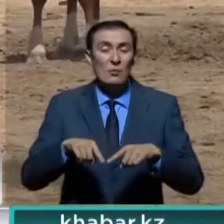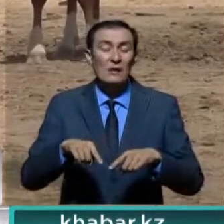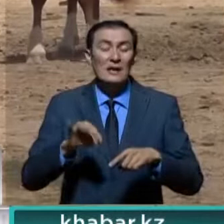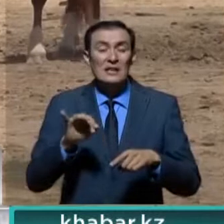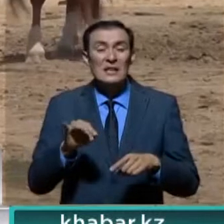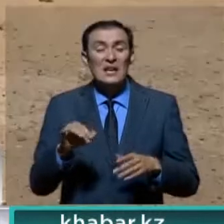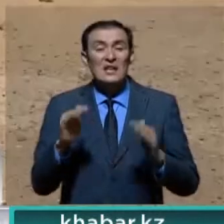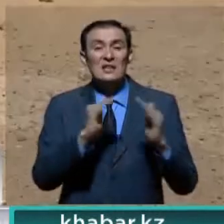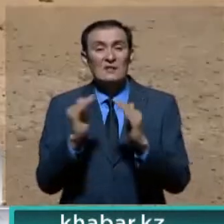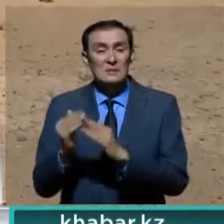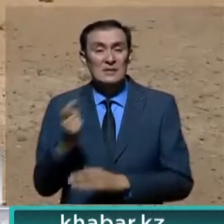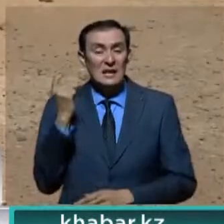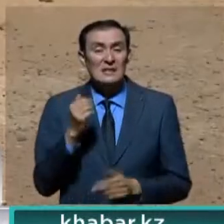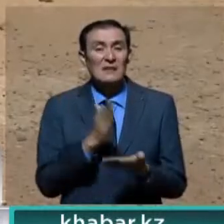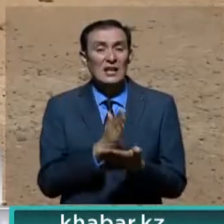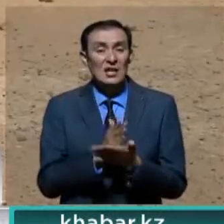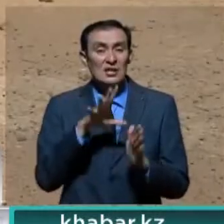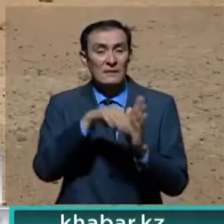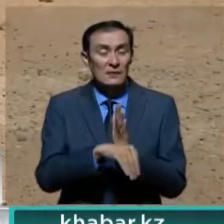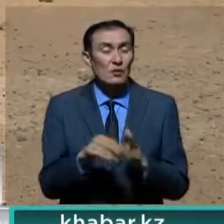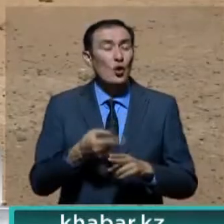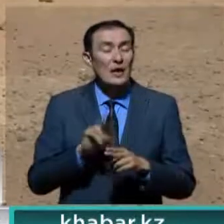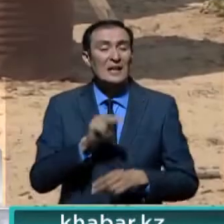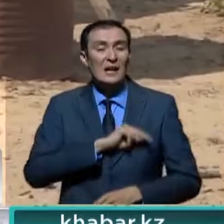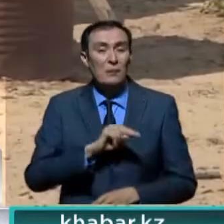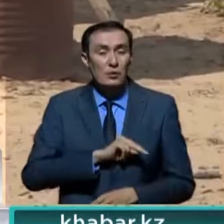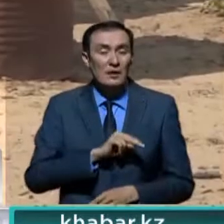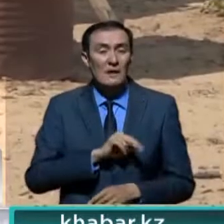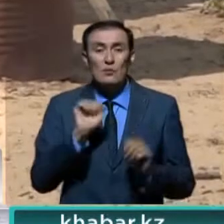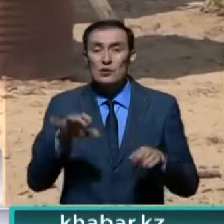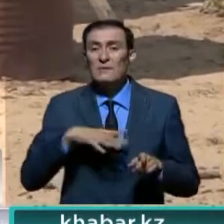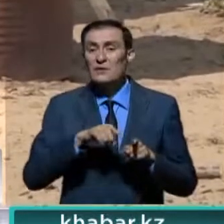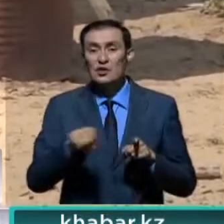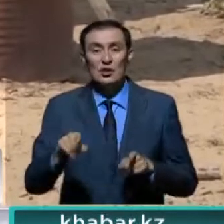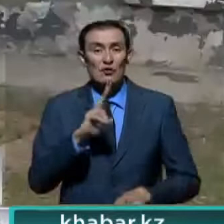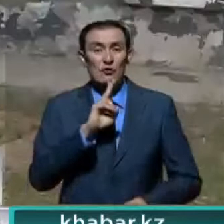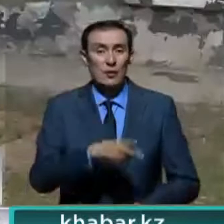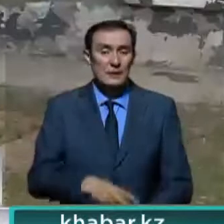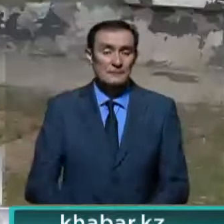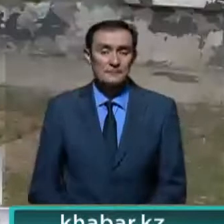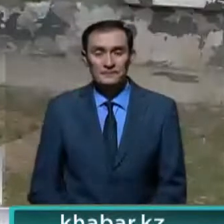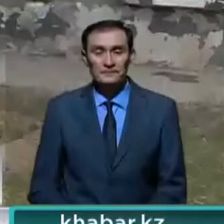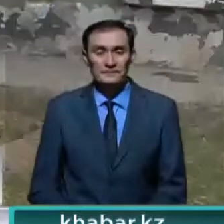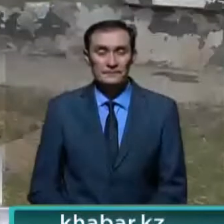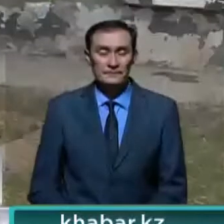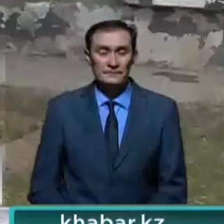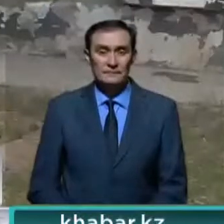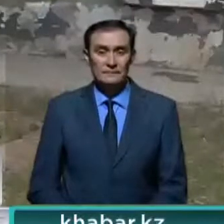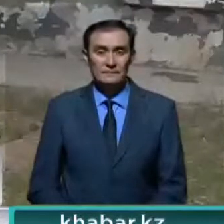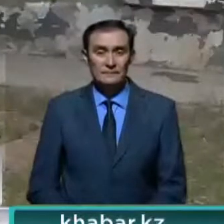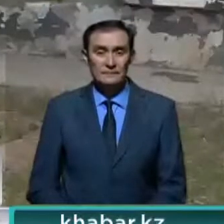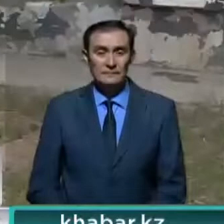недвижимости хозяйства расположенных в них но это работа займет пару лет har до